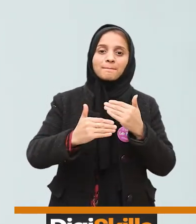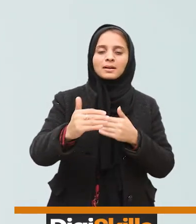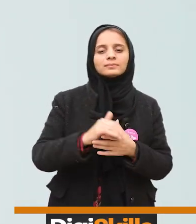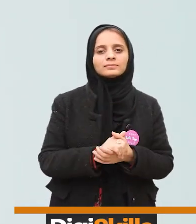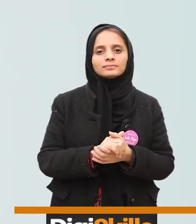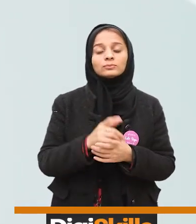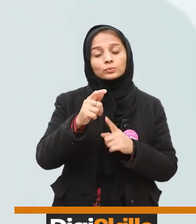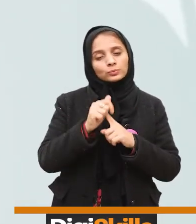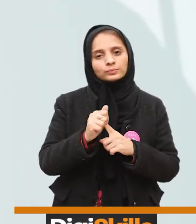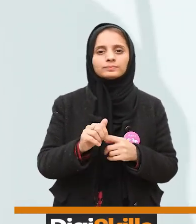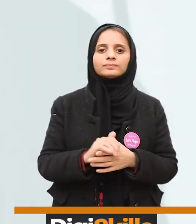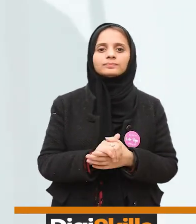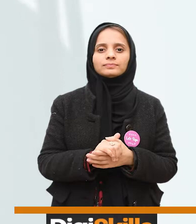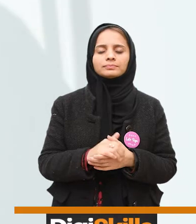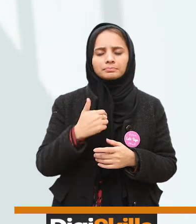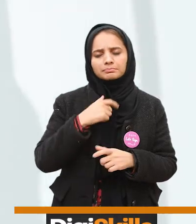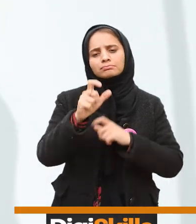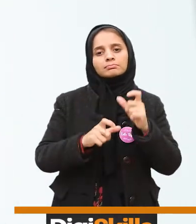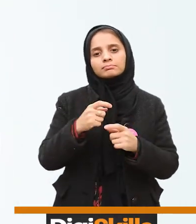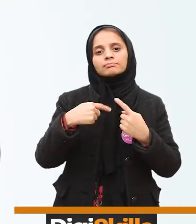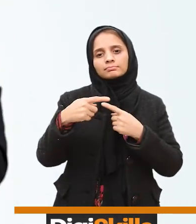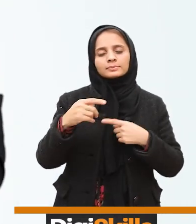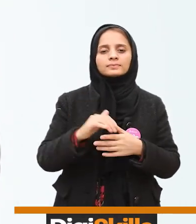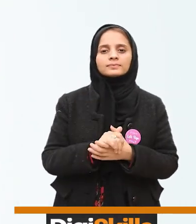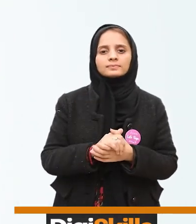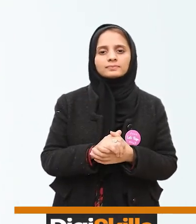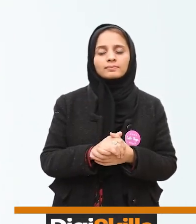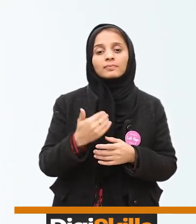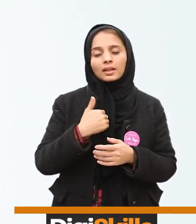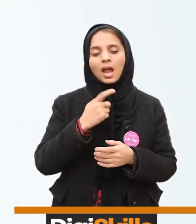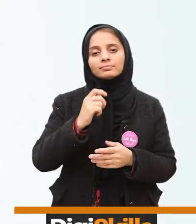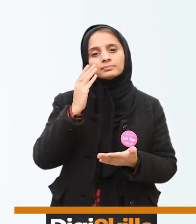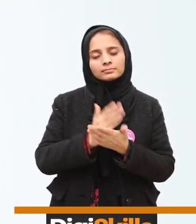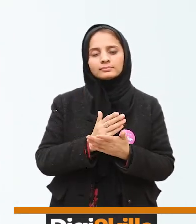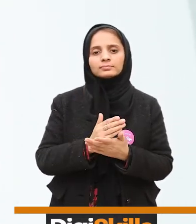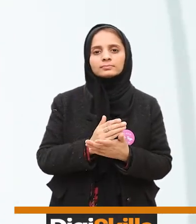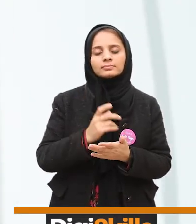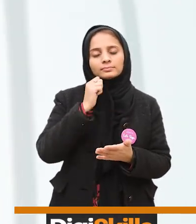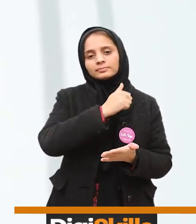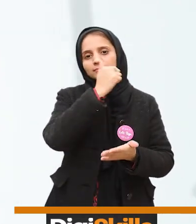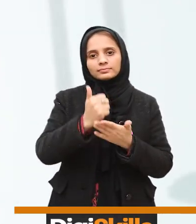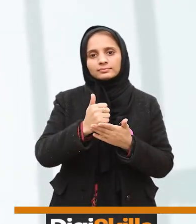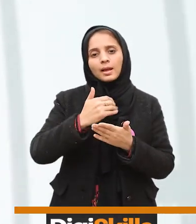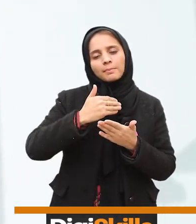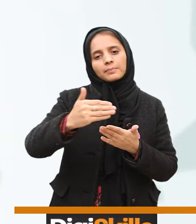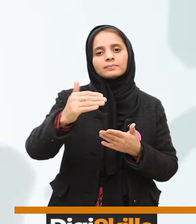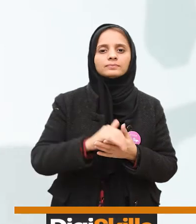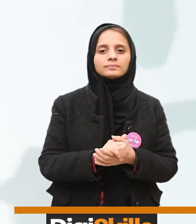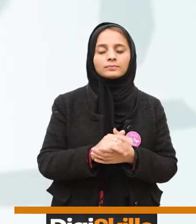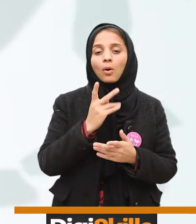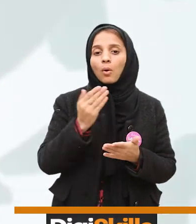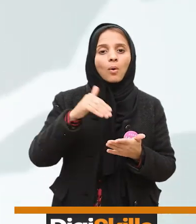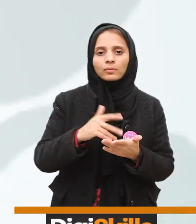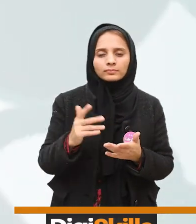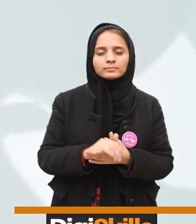امپورٹنس ہے وہ بہت ضروری ہے۔ پرسنلی اسپیکنگ میرا آدھا کام کلائنٹ ریٹینشن پہ چلتا ہے۔